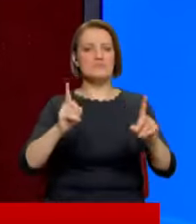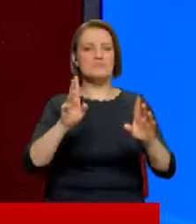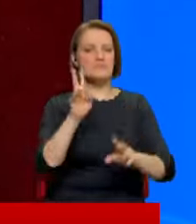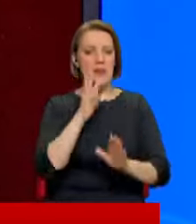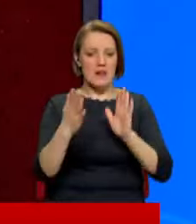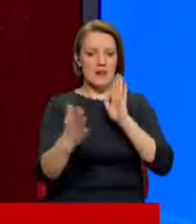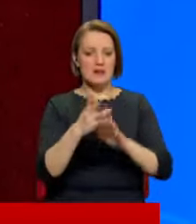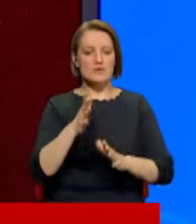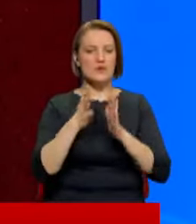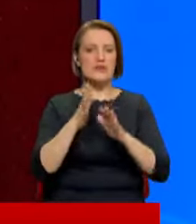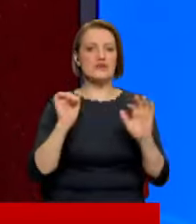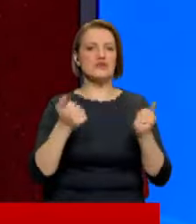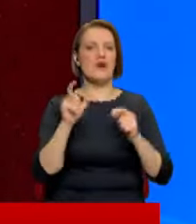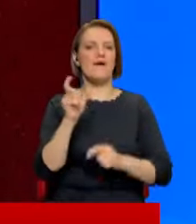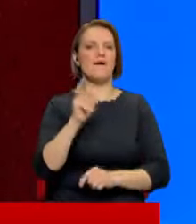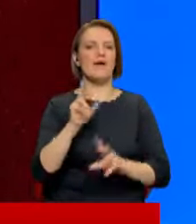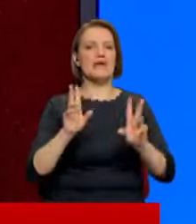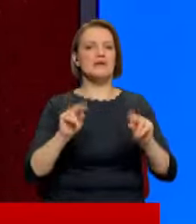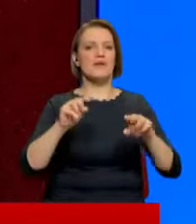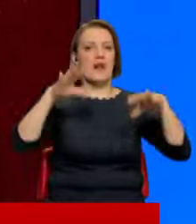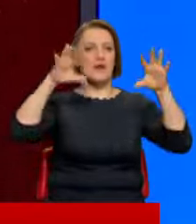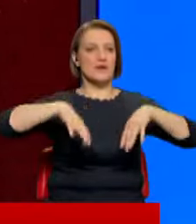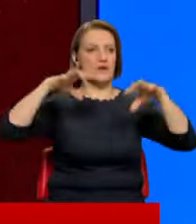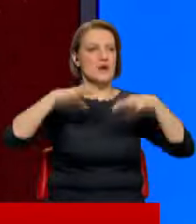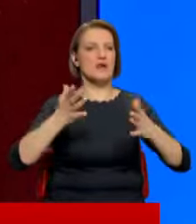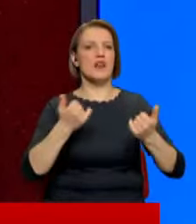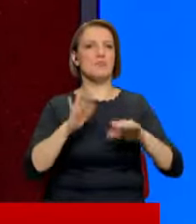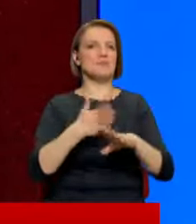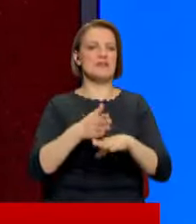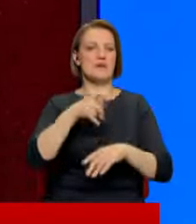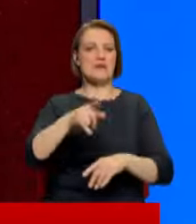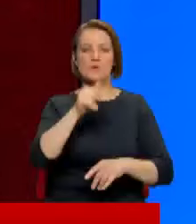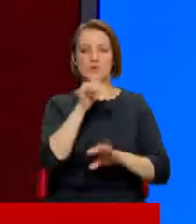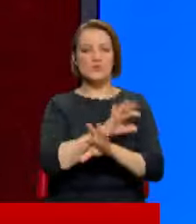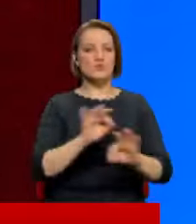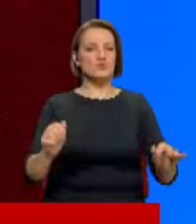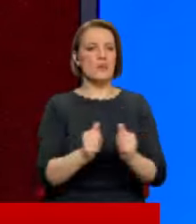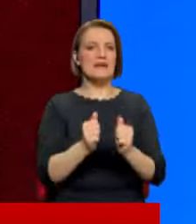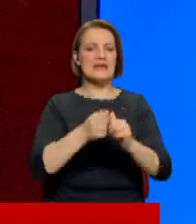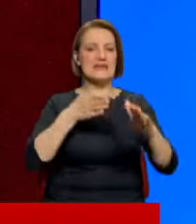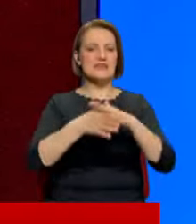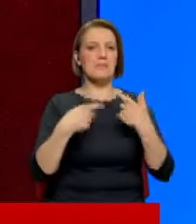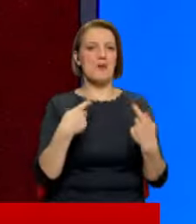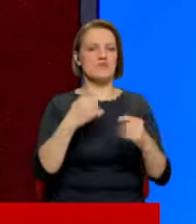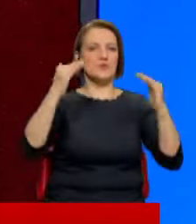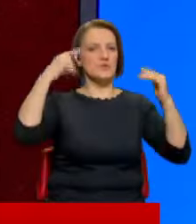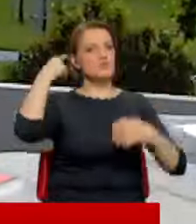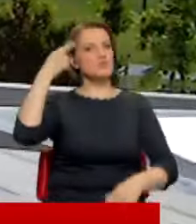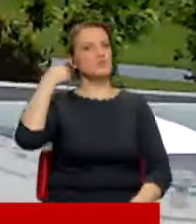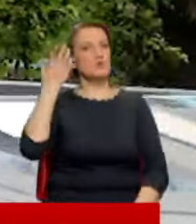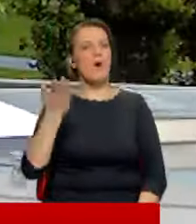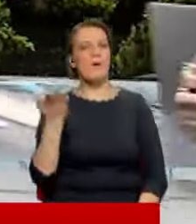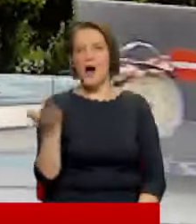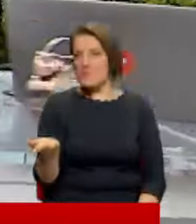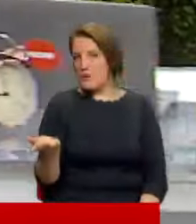üreticiyi kış aylarında yeterli yağış Eee alınamaması sebebiyle kuraklıkla birlikte girdi maliyetleri düşündürüyor